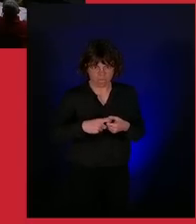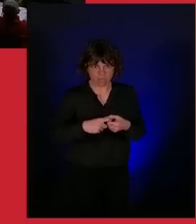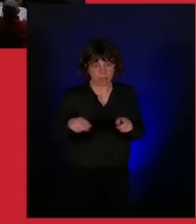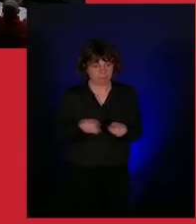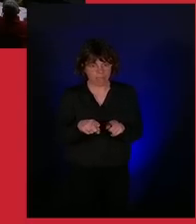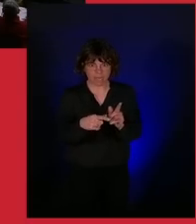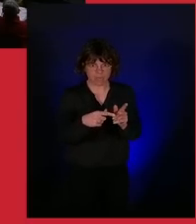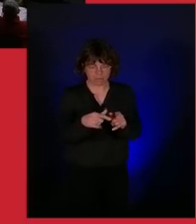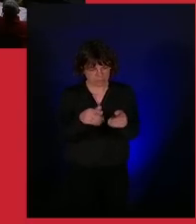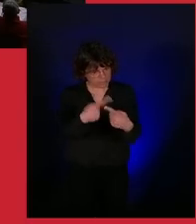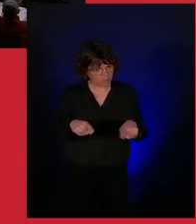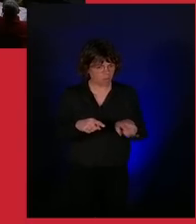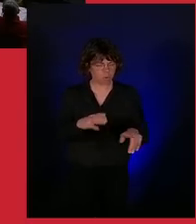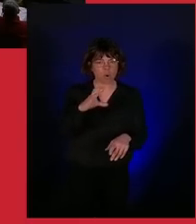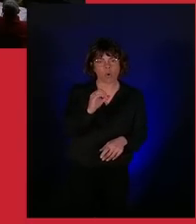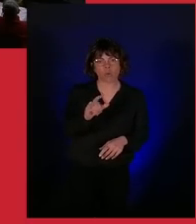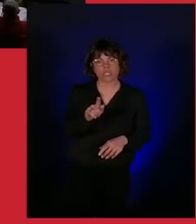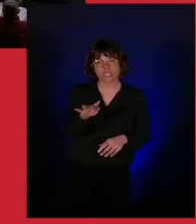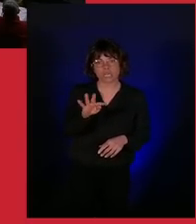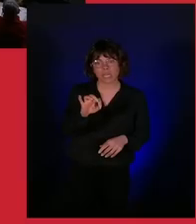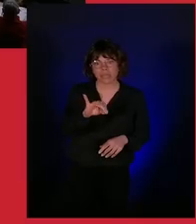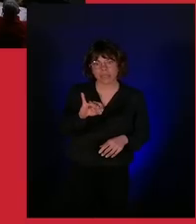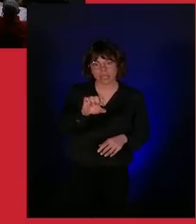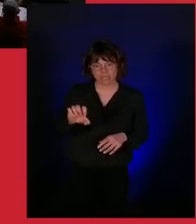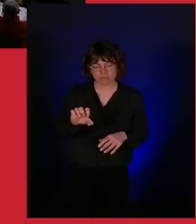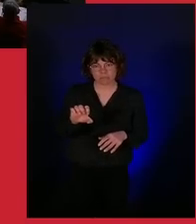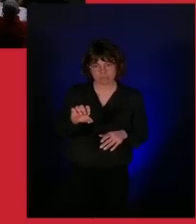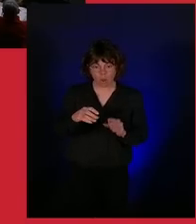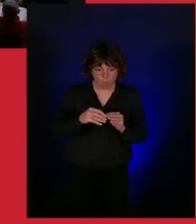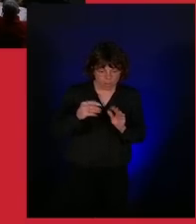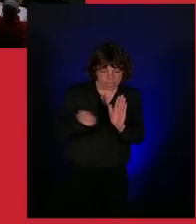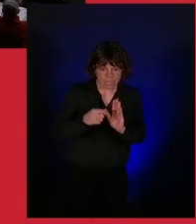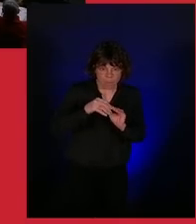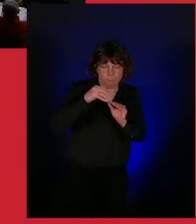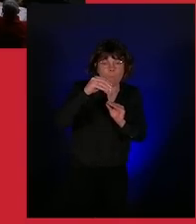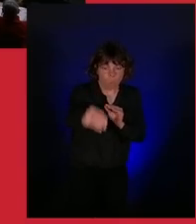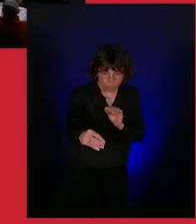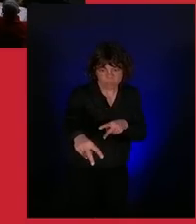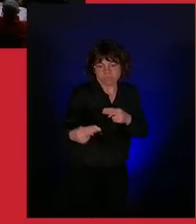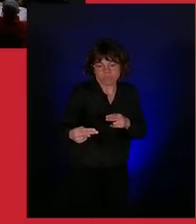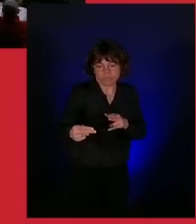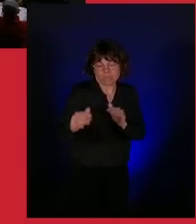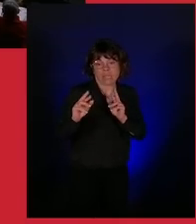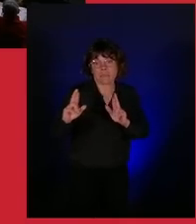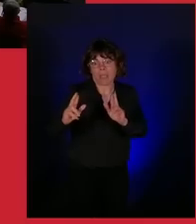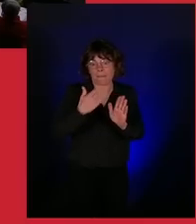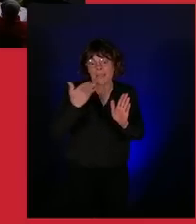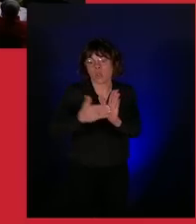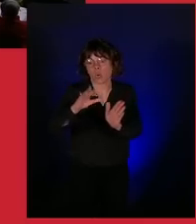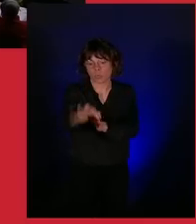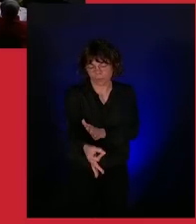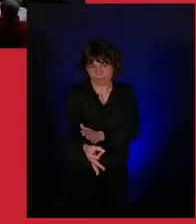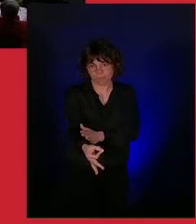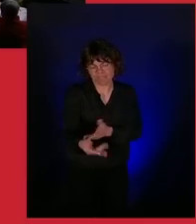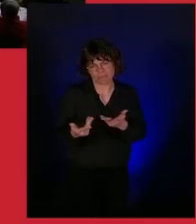Cogetiz? On prolonge les délais en espérant toujours le meilleur, d'accord, mais nous